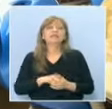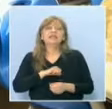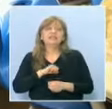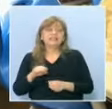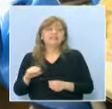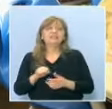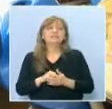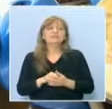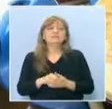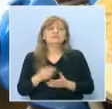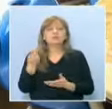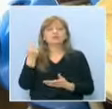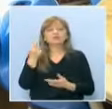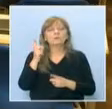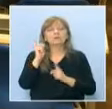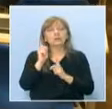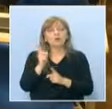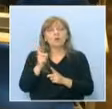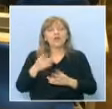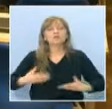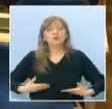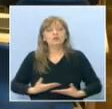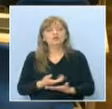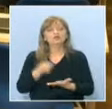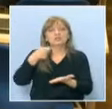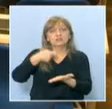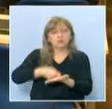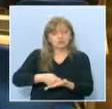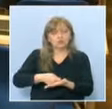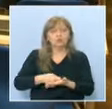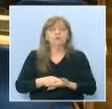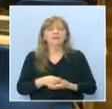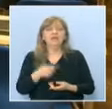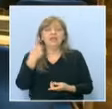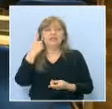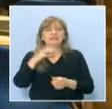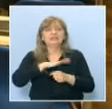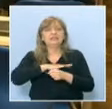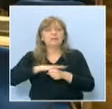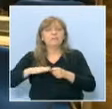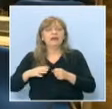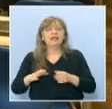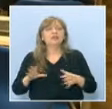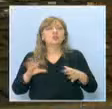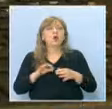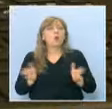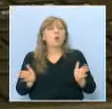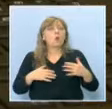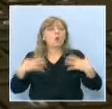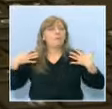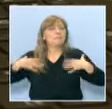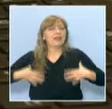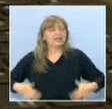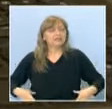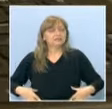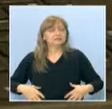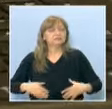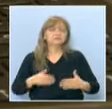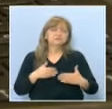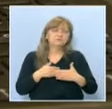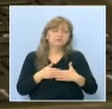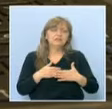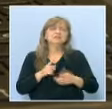съответно сумата, която е нужна за покупката на дори един пълен комплект униформа, беше,